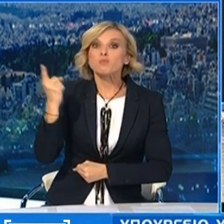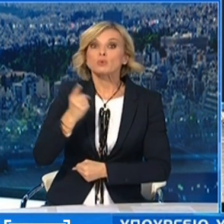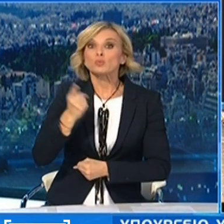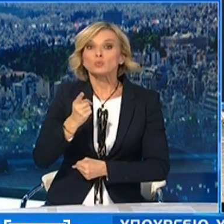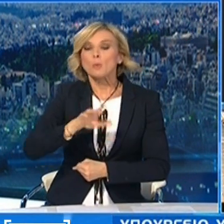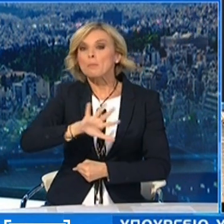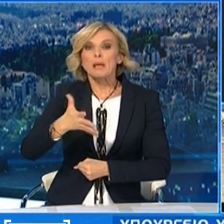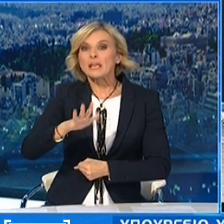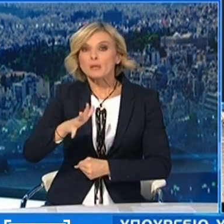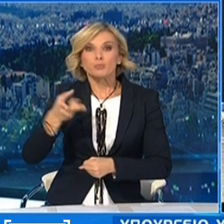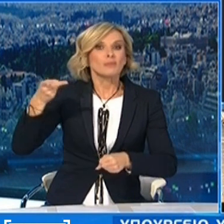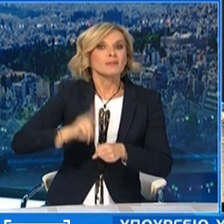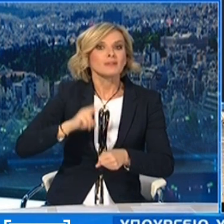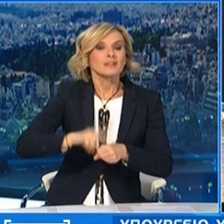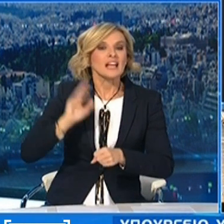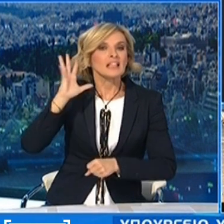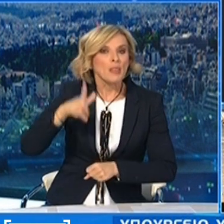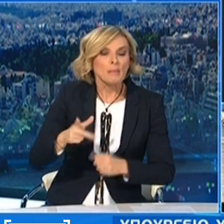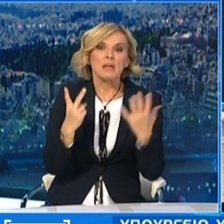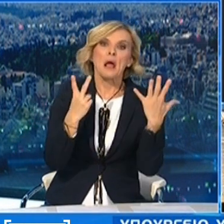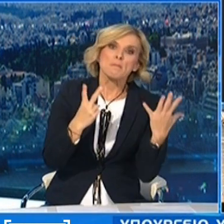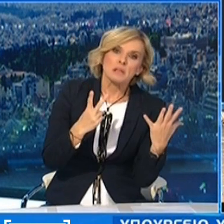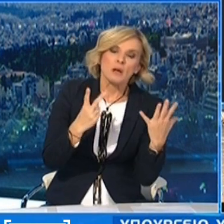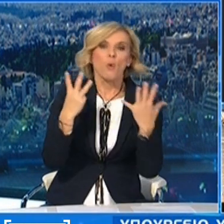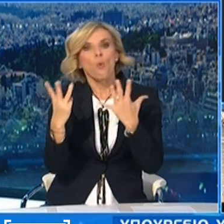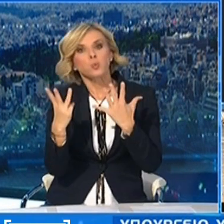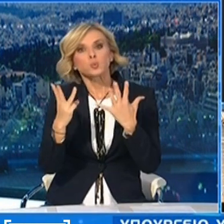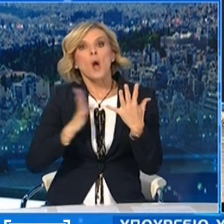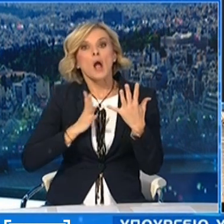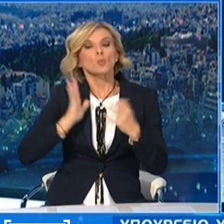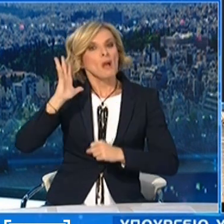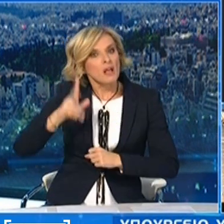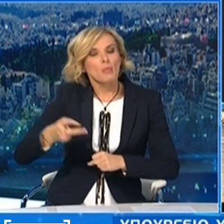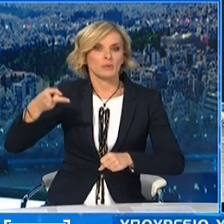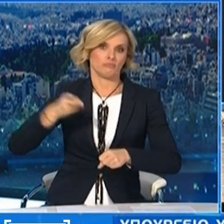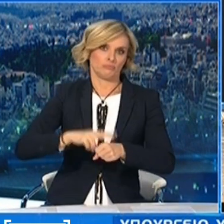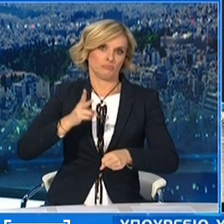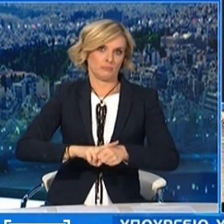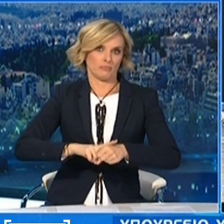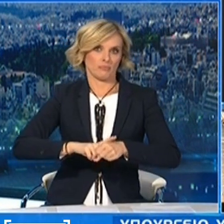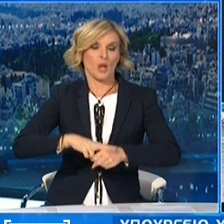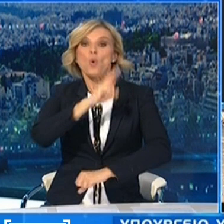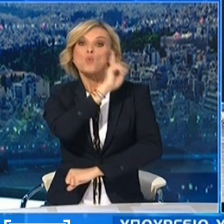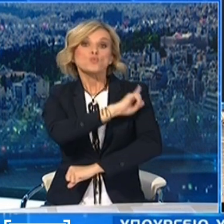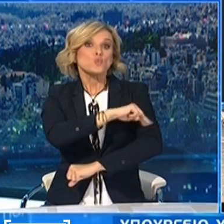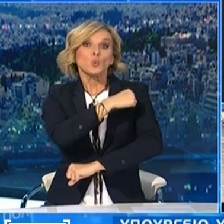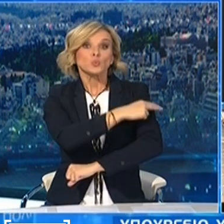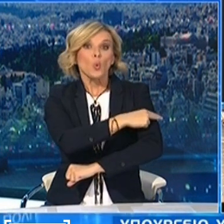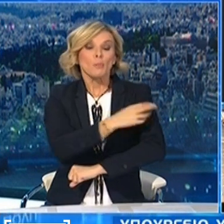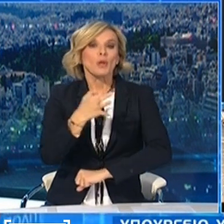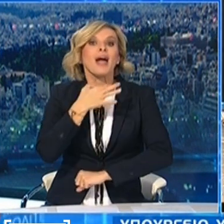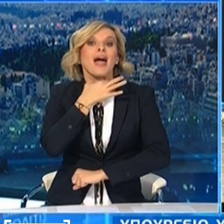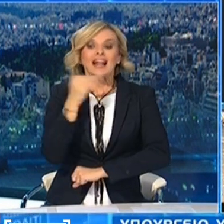έχει ανέλθει σε 7 με 8 ανά ημέρα. Το κρίσιμο σημείο πίεσης του συστήματος υγείας, δηλαδή ο αριθμός των ατόμων που